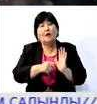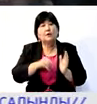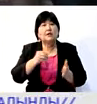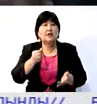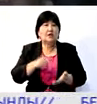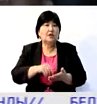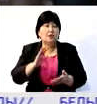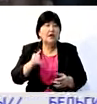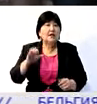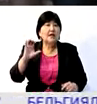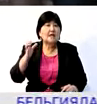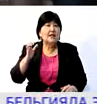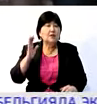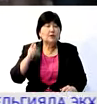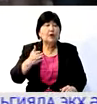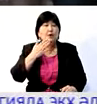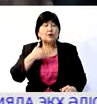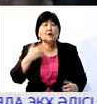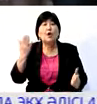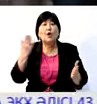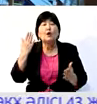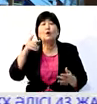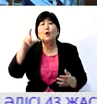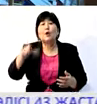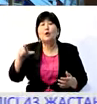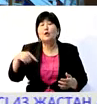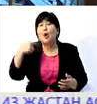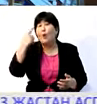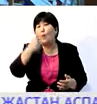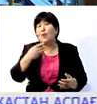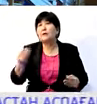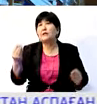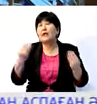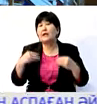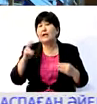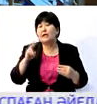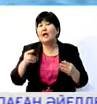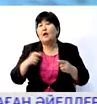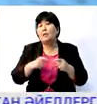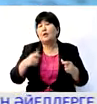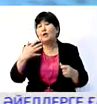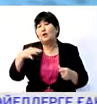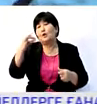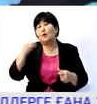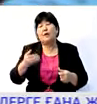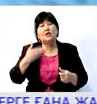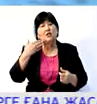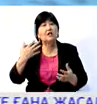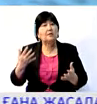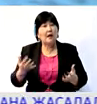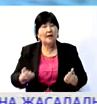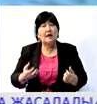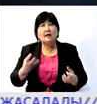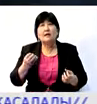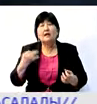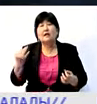болады. Сондай-ақ сәрсенбі күні сіз сүйікті кино кейіпкерлеріңіздің образында киініп келсеңіз, билетті 50% жеңілдікпен аласыз.